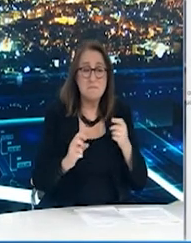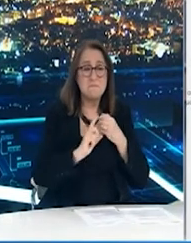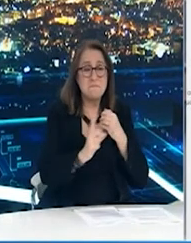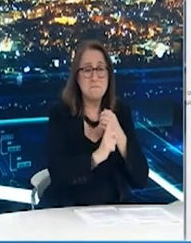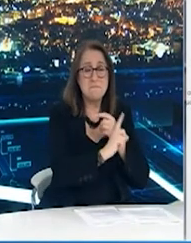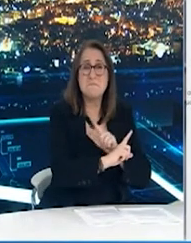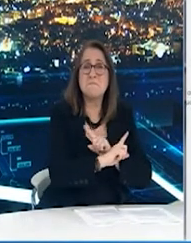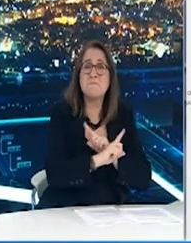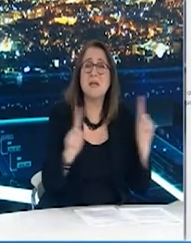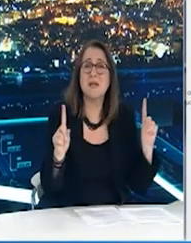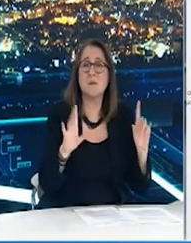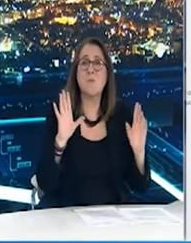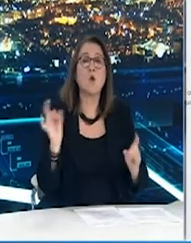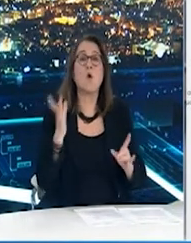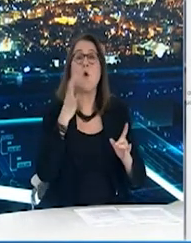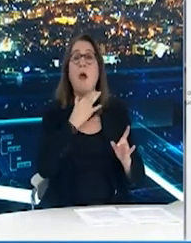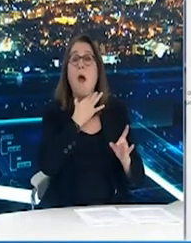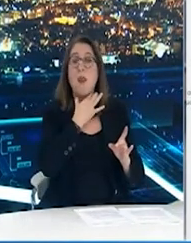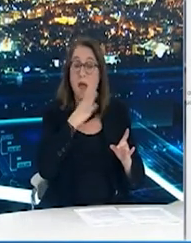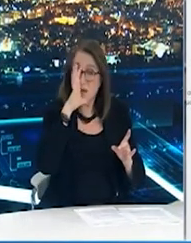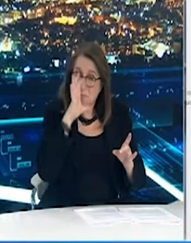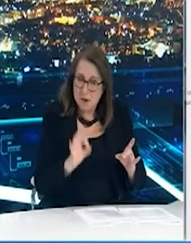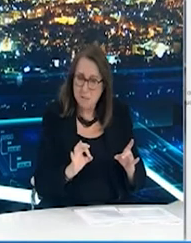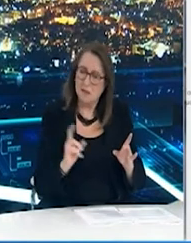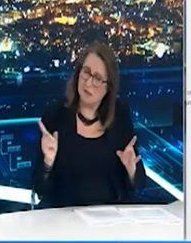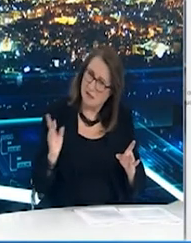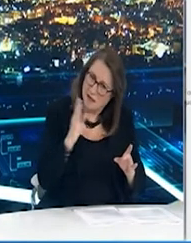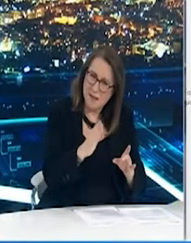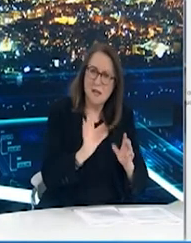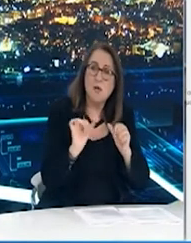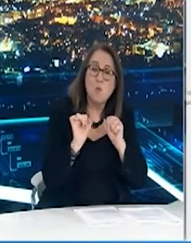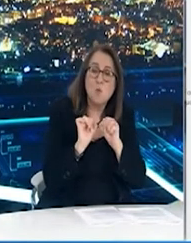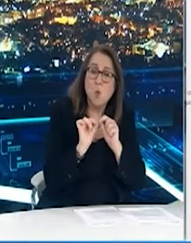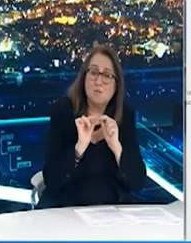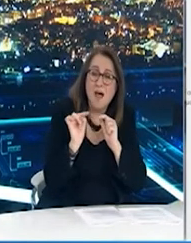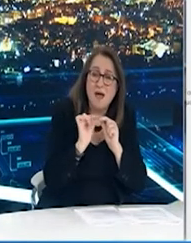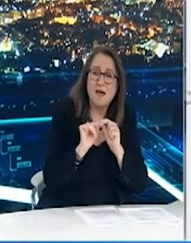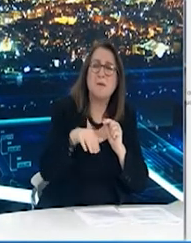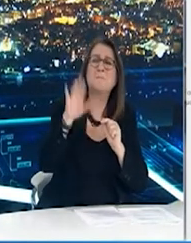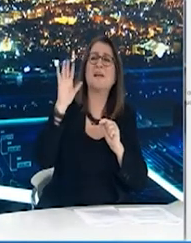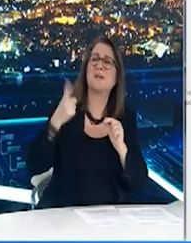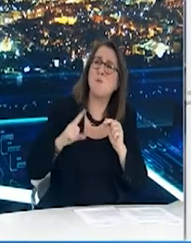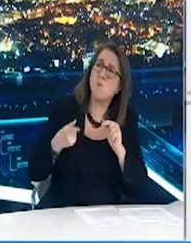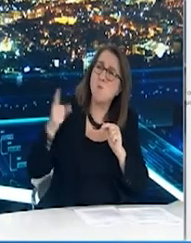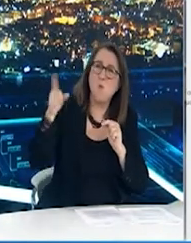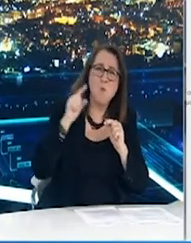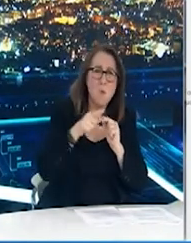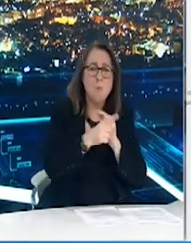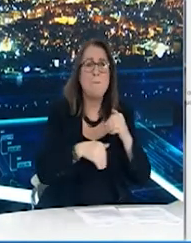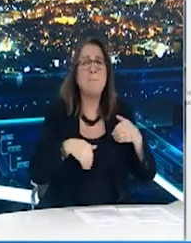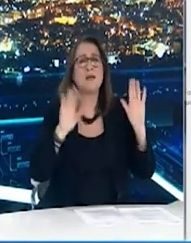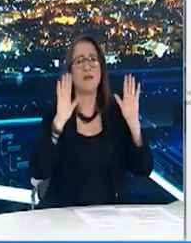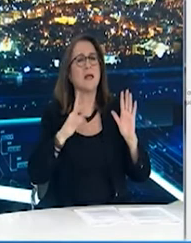μόνο όταν υπάρχει πραγματική ανάγκη και στη μικρότερη δυνατή απόσταση κάθε φορά, ώστε να περιοριστεί η διασπορά του ιού από περιοχή σε